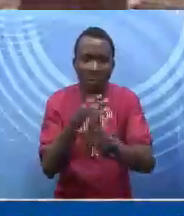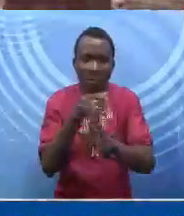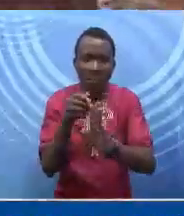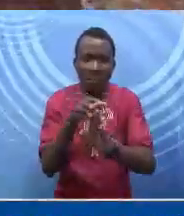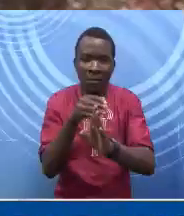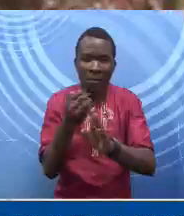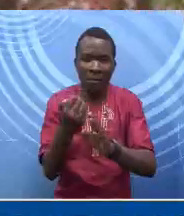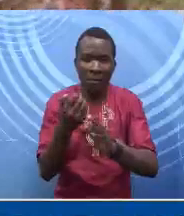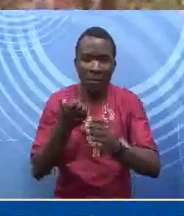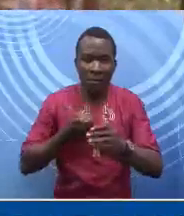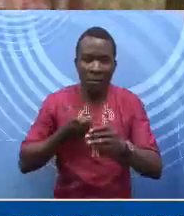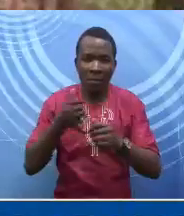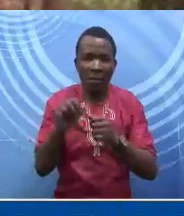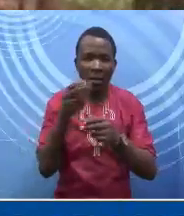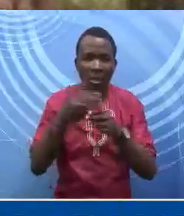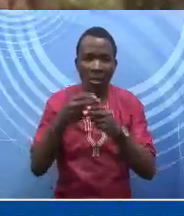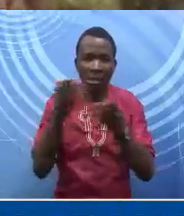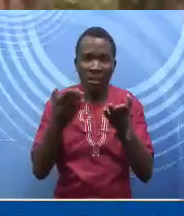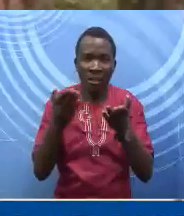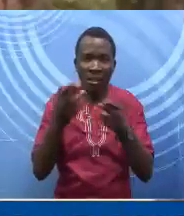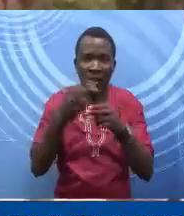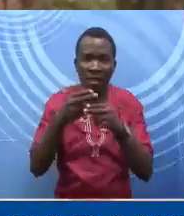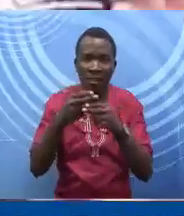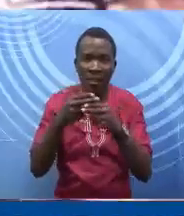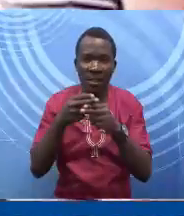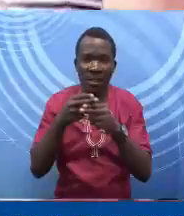Yego. Yitwa nde? Uwo muzamu